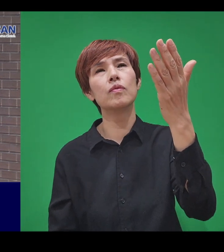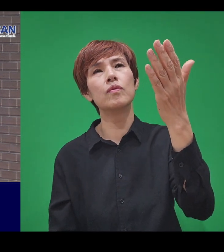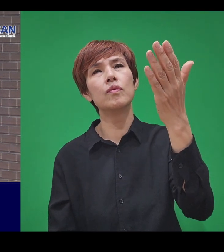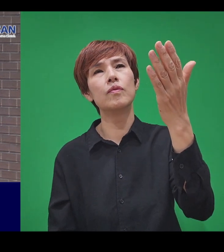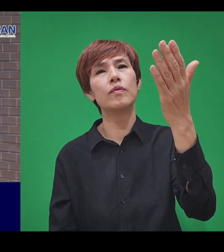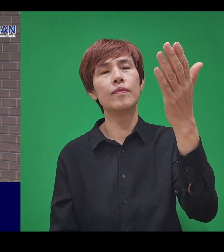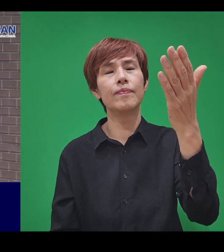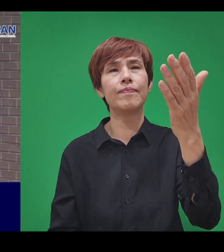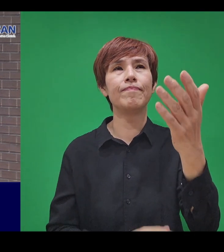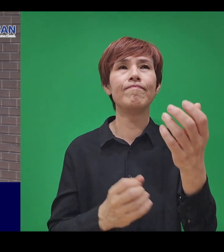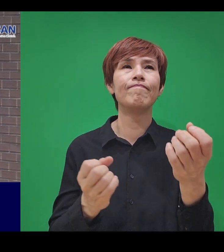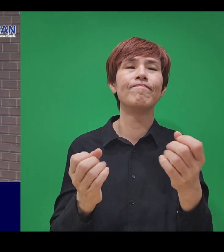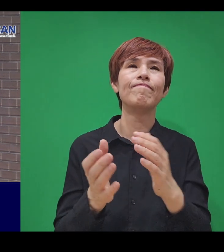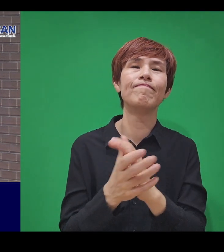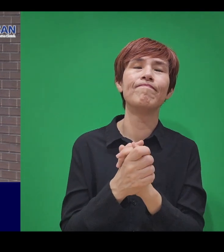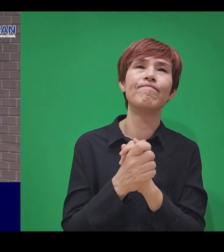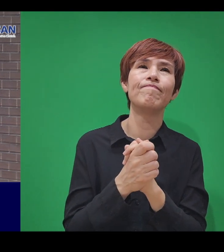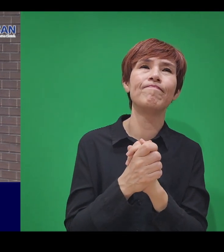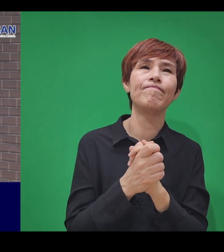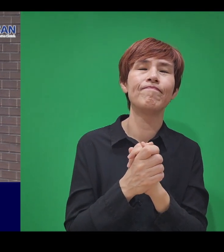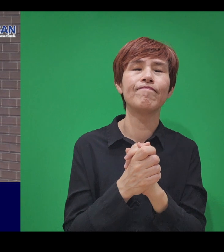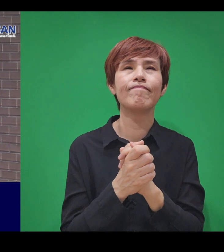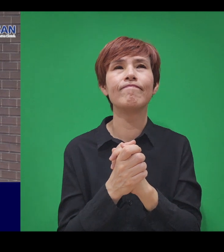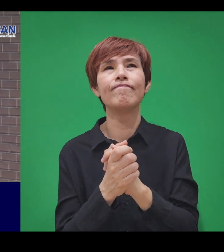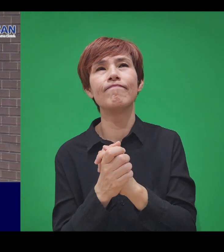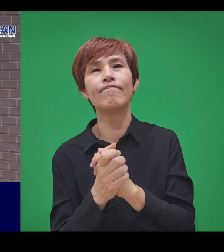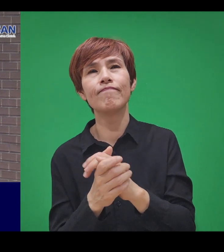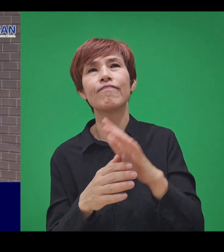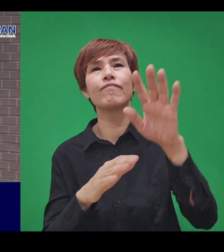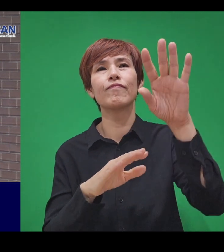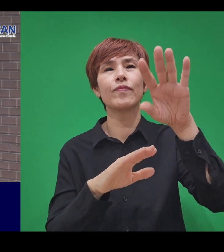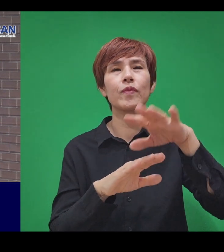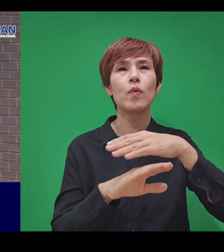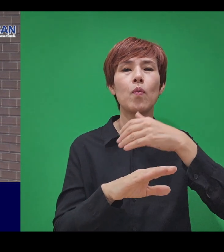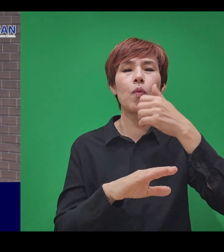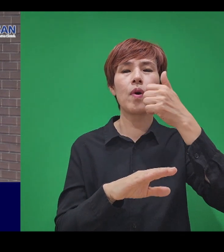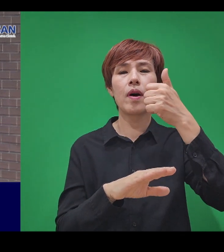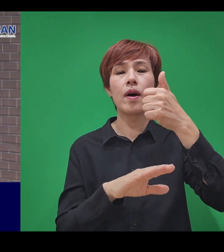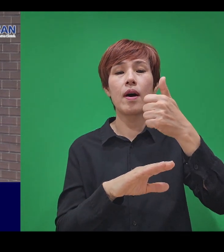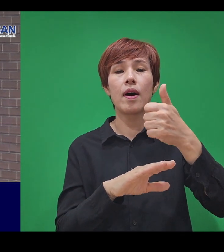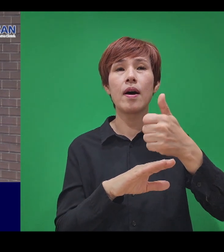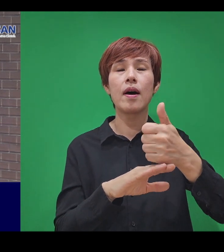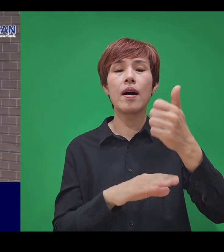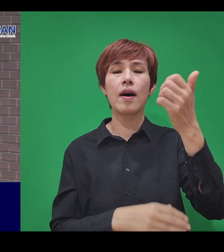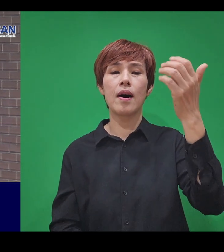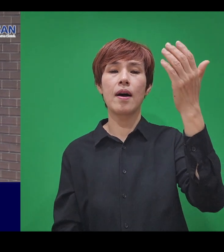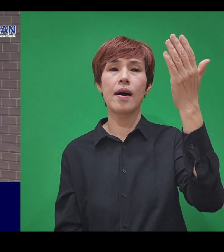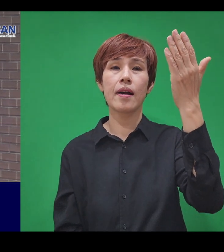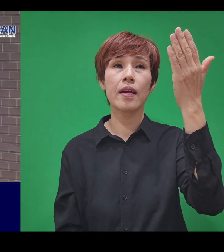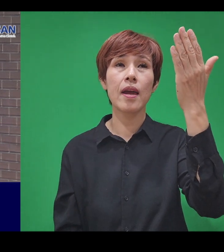다시 한번 우리의 마음을 다드려 고백할까요? 왕께 만세,